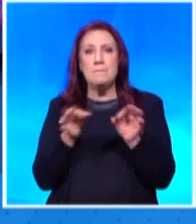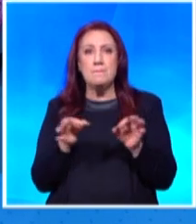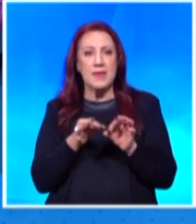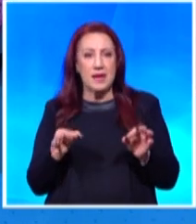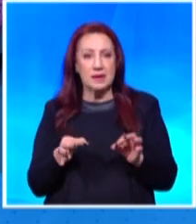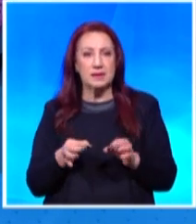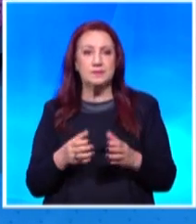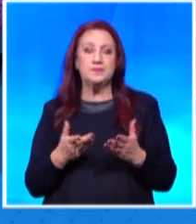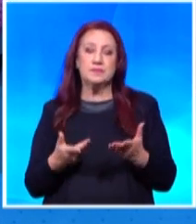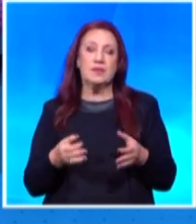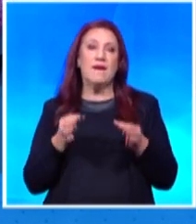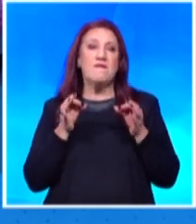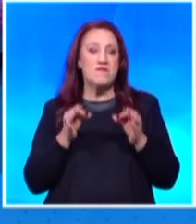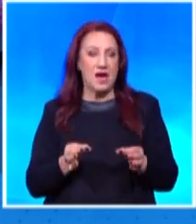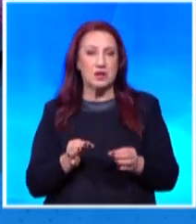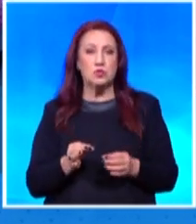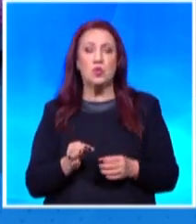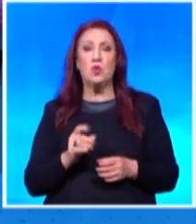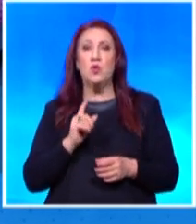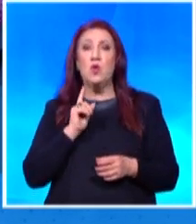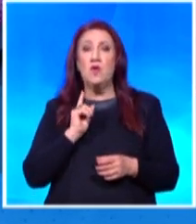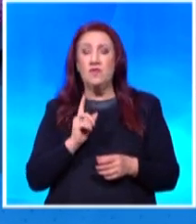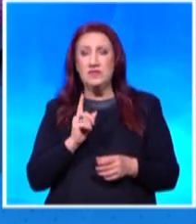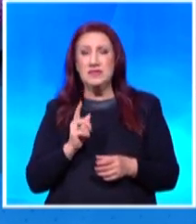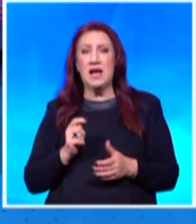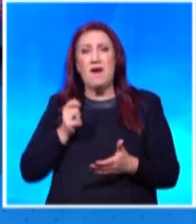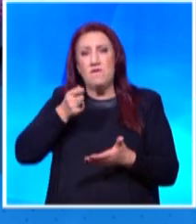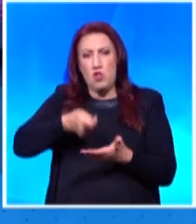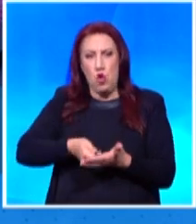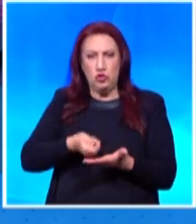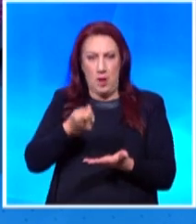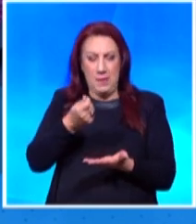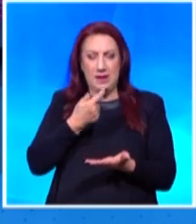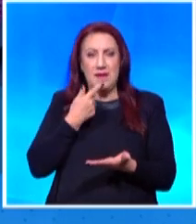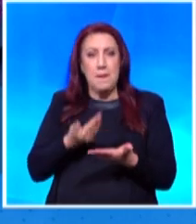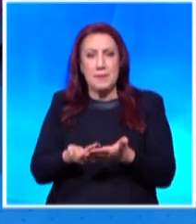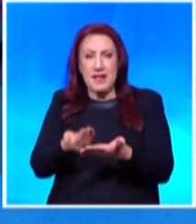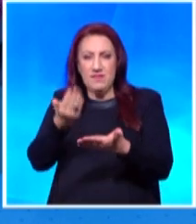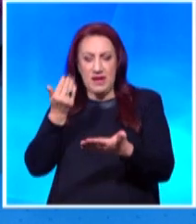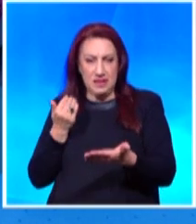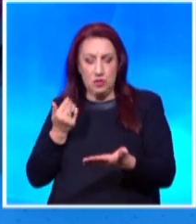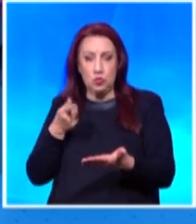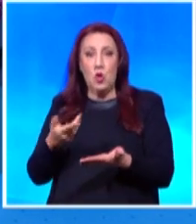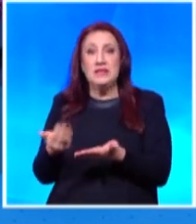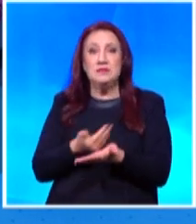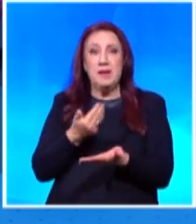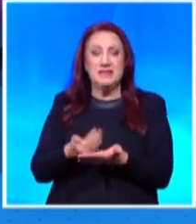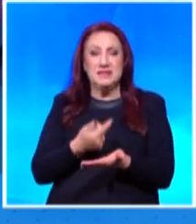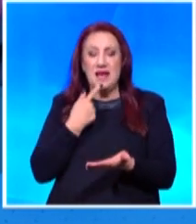че всеки лев в превенция спестява между 8 и 10 в обезщетение и премахване на